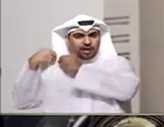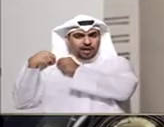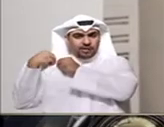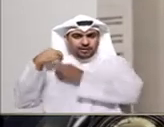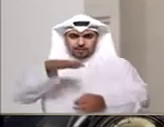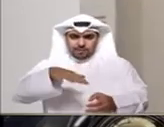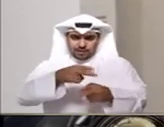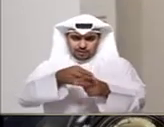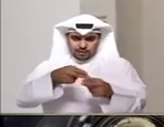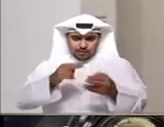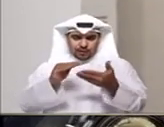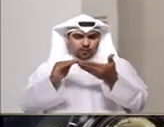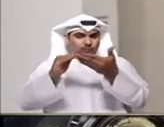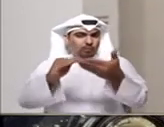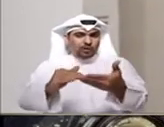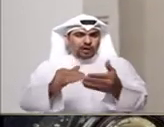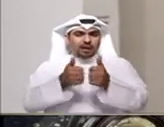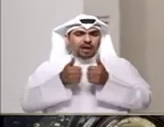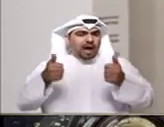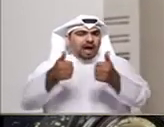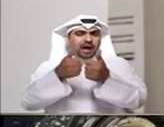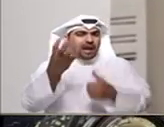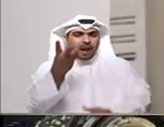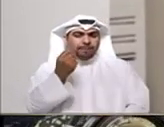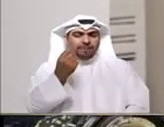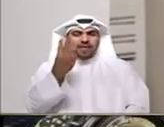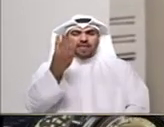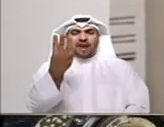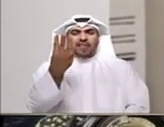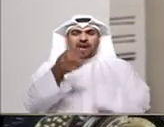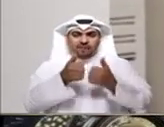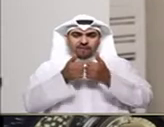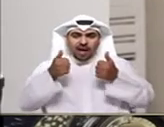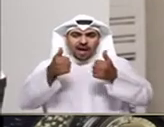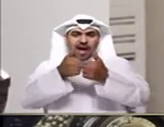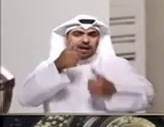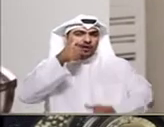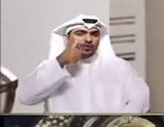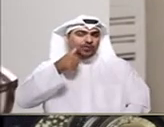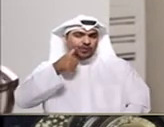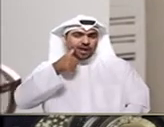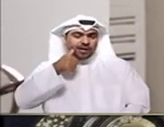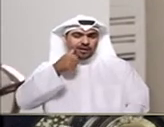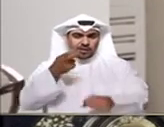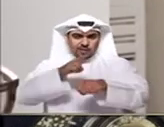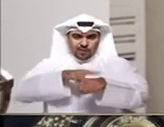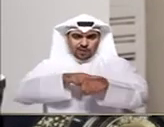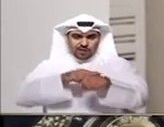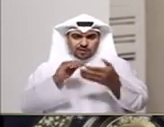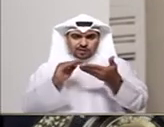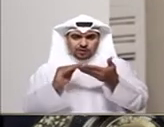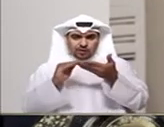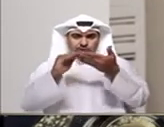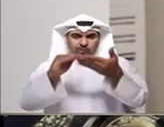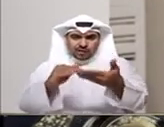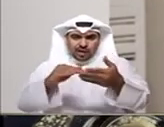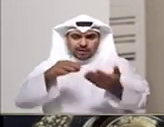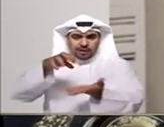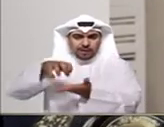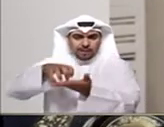3,000 أسرة تقريبا، يعني حسب تقديراتنا نحن. والمساعدات دي تم توزيعها مباشرة للولايات